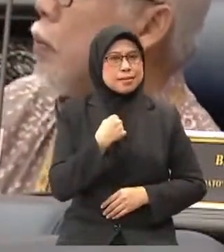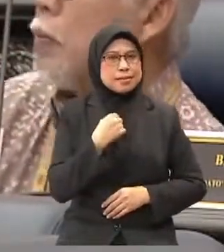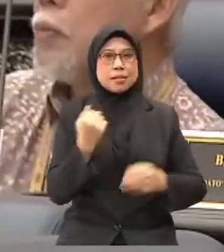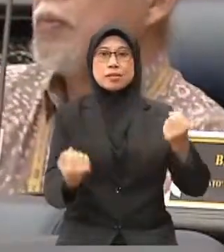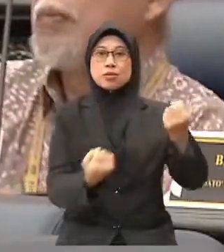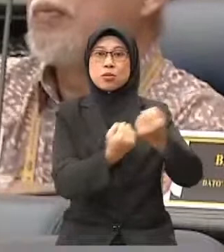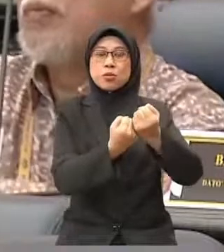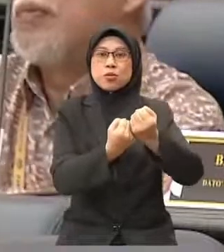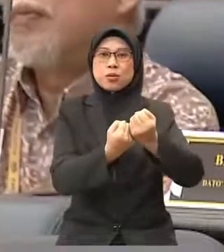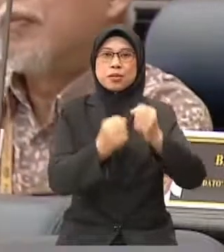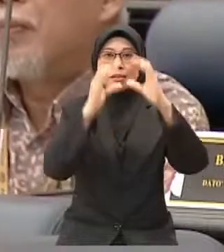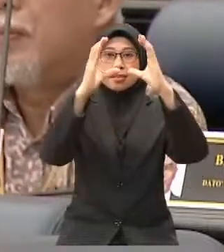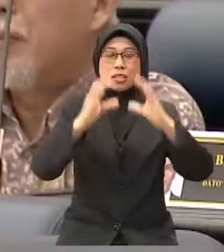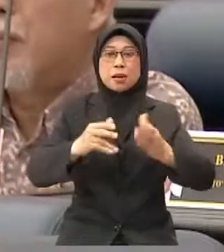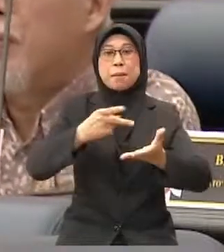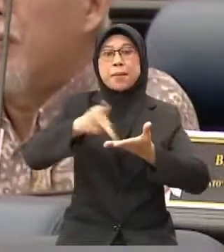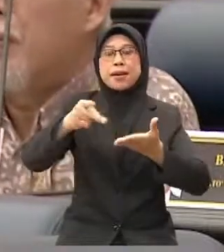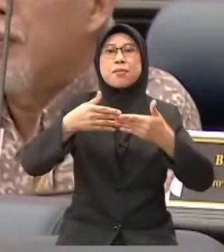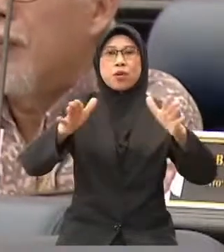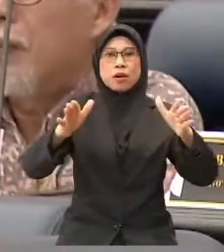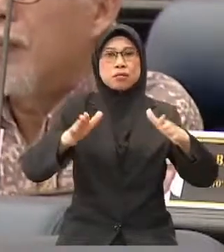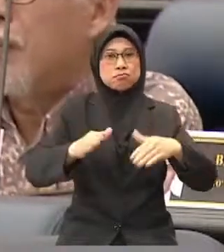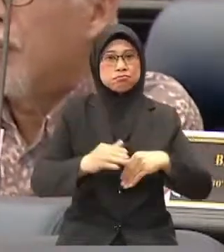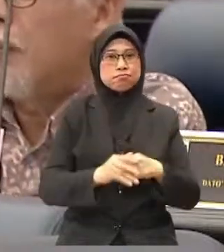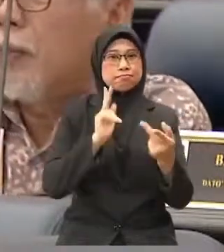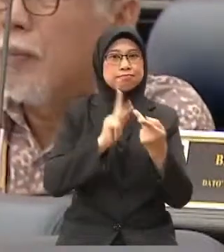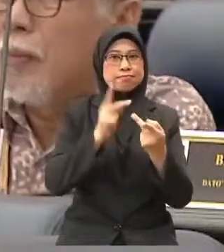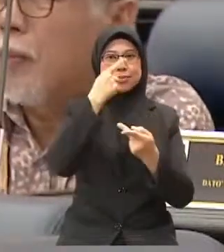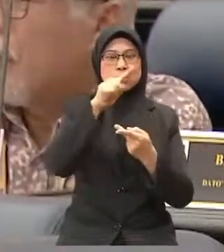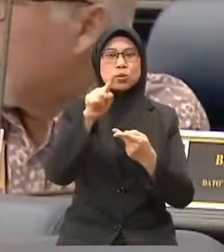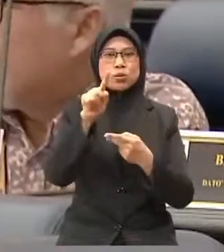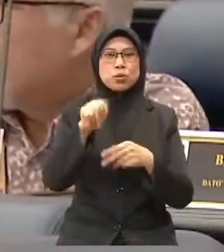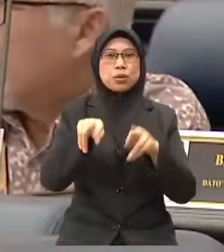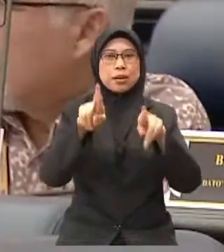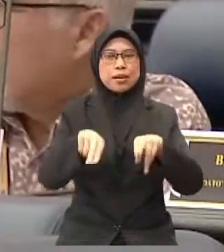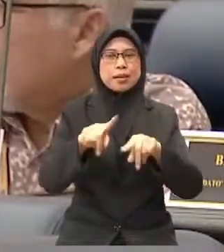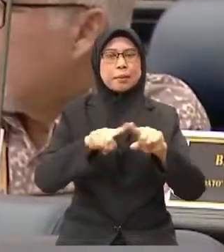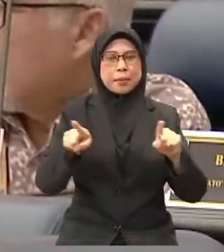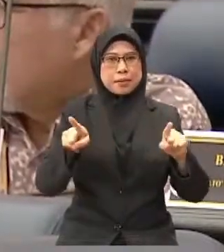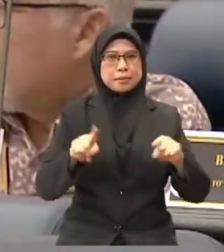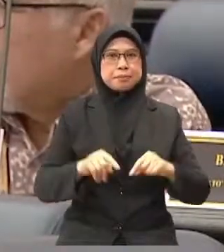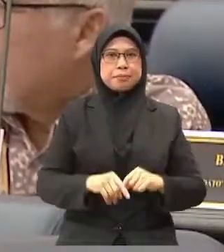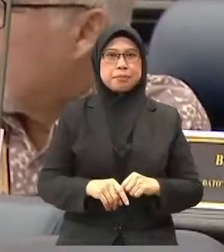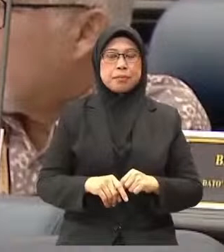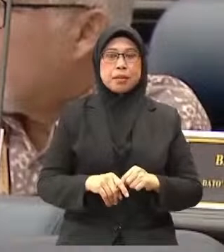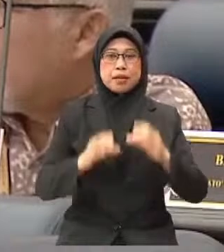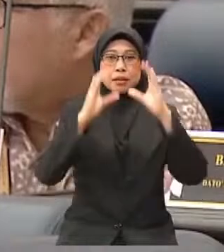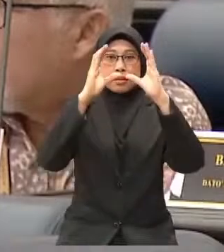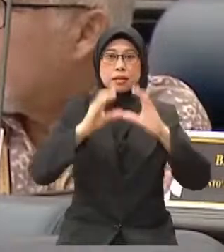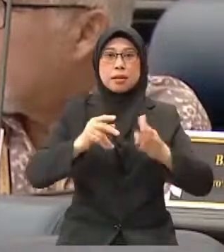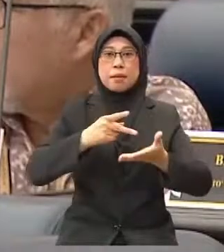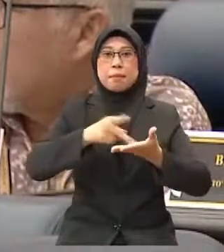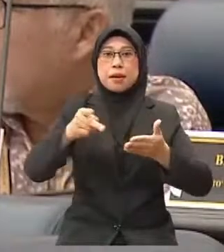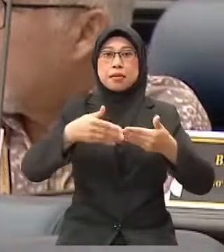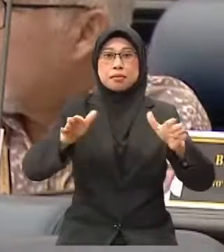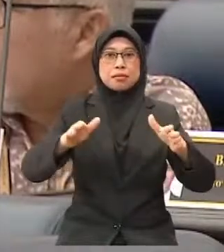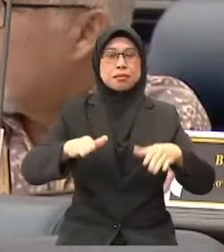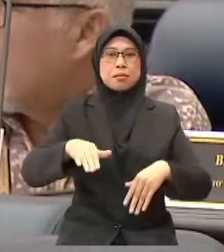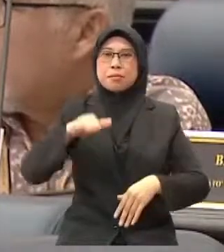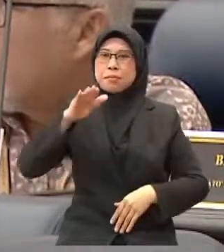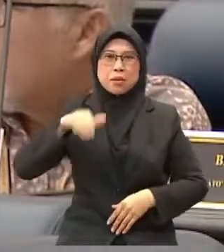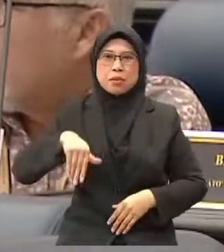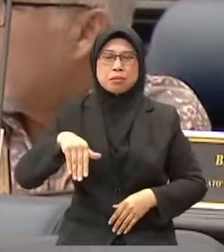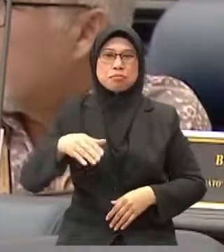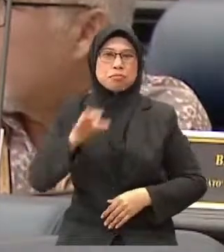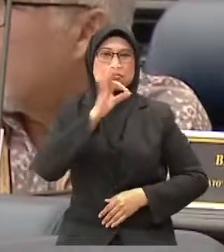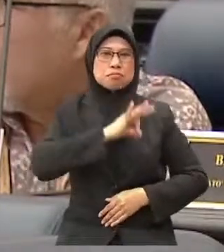sokong Open payment syistem ni Sebab Dia convenient baik untuk rakyat ya tapi Setahu saya Open payment system ini belum ada manfaat